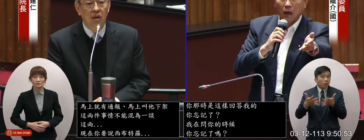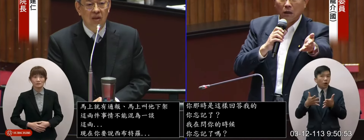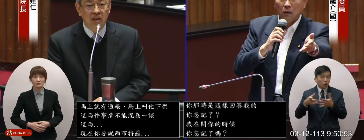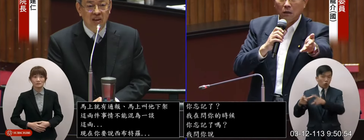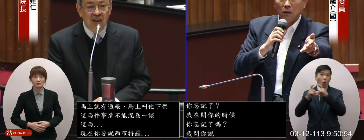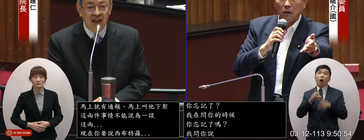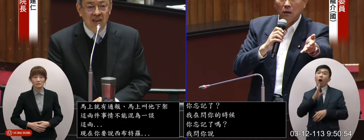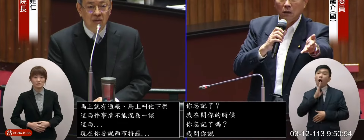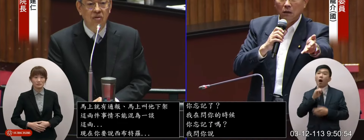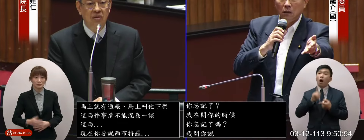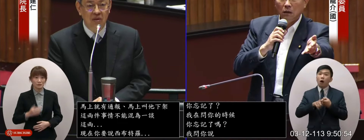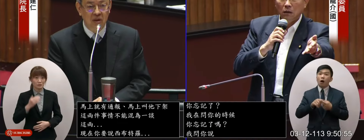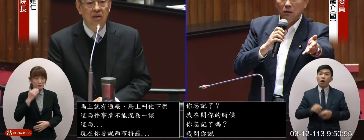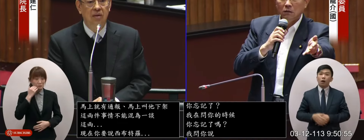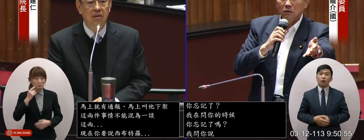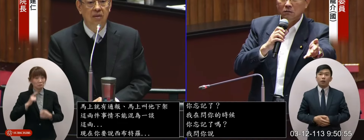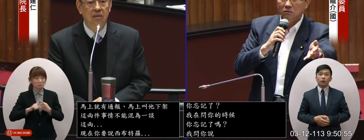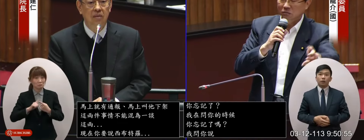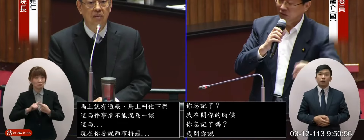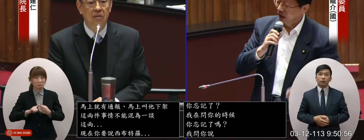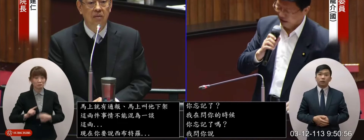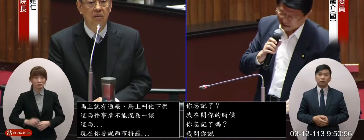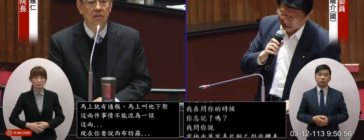讲是啊。 那是健康的时阵是。